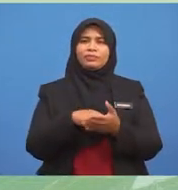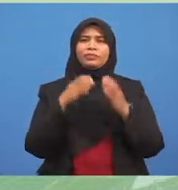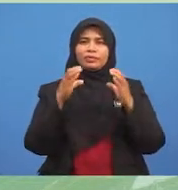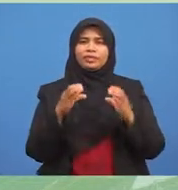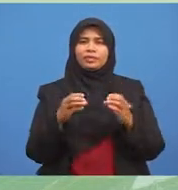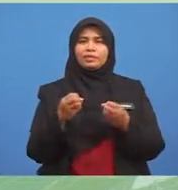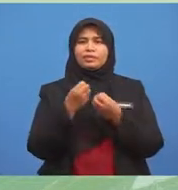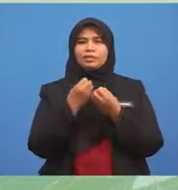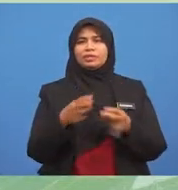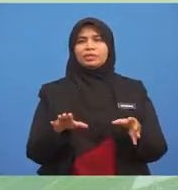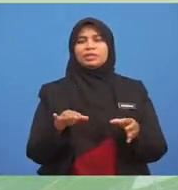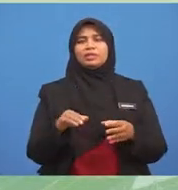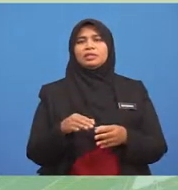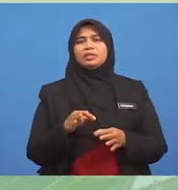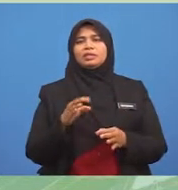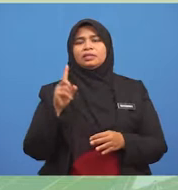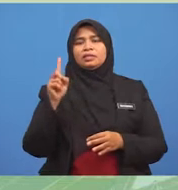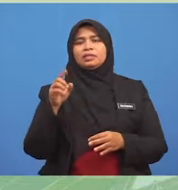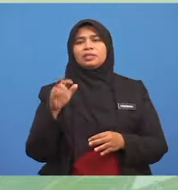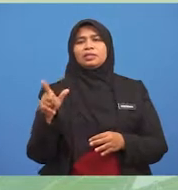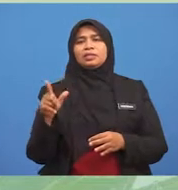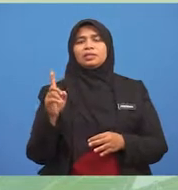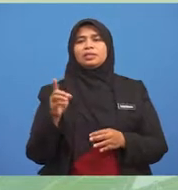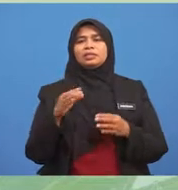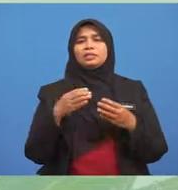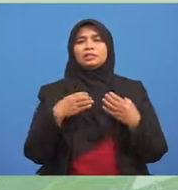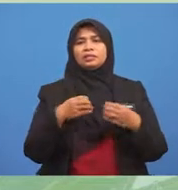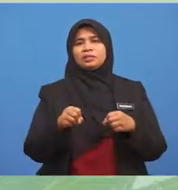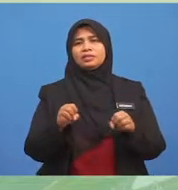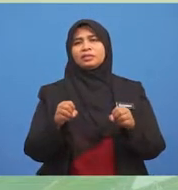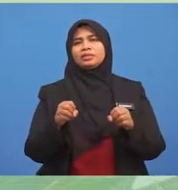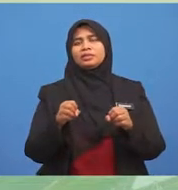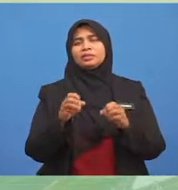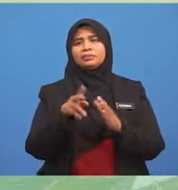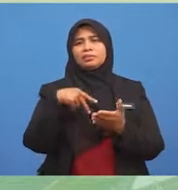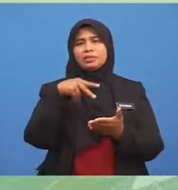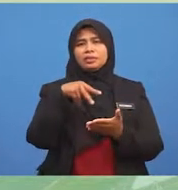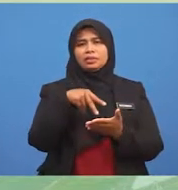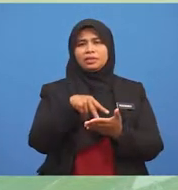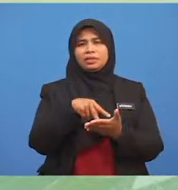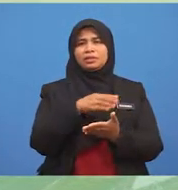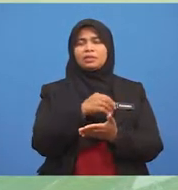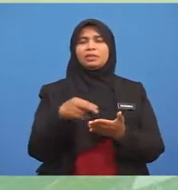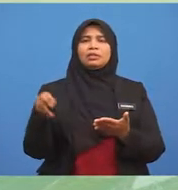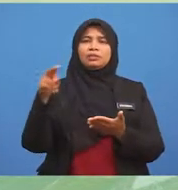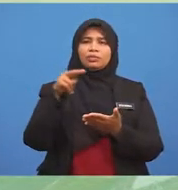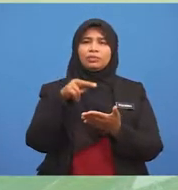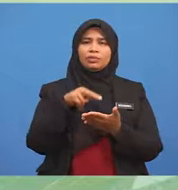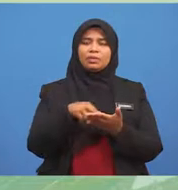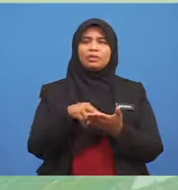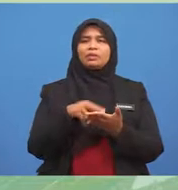Cara penyelesaiannya ialah hendaklah dia segera berdiri dan mengulangi rakaat